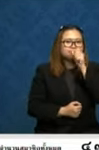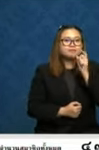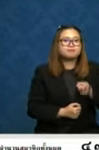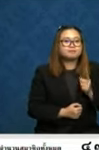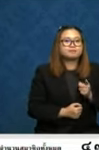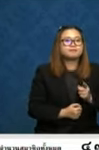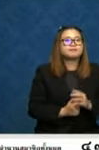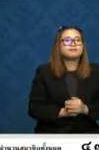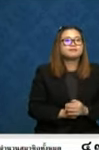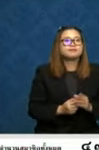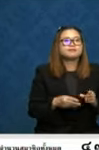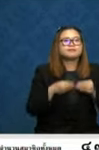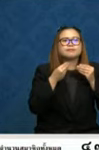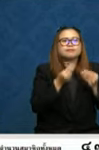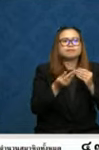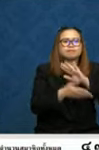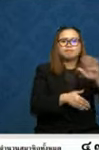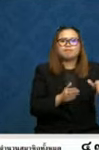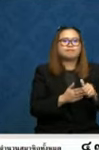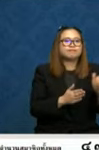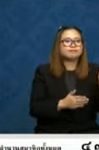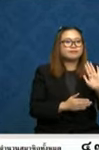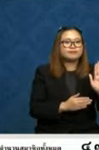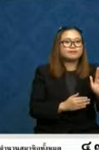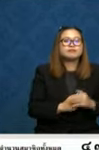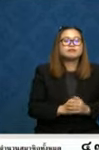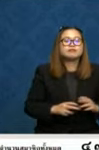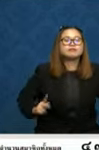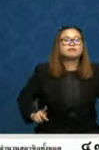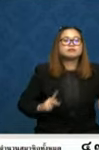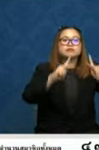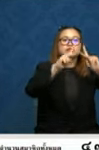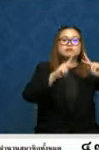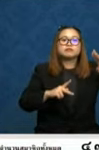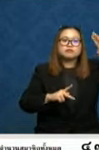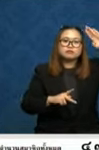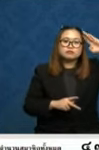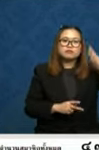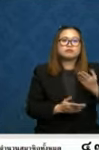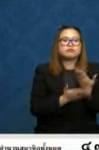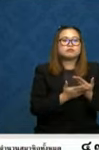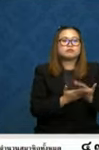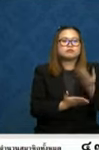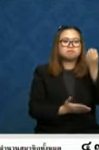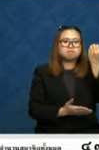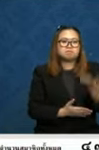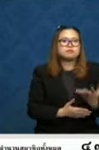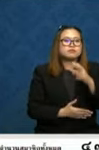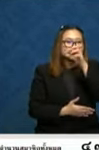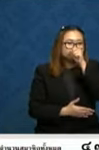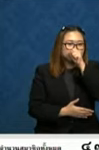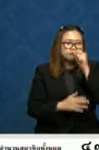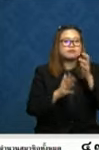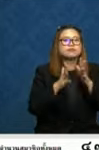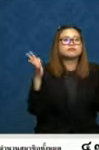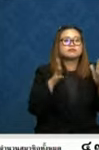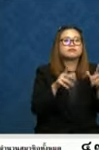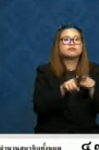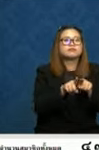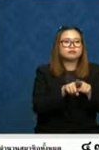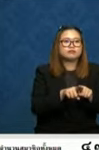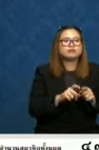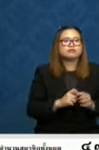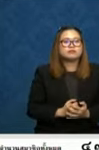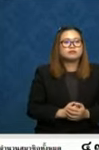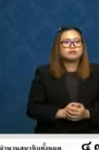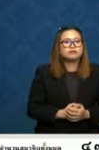ากตีให้เป็นความลับไปทั้งหมดค่ะเพราะว่ากระทรวงกลาโหมนะคะได้รับงบประมาณสูงมากแต่ก็มีความลับเยอะมากเช่นกันอย่างที่บอก